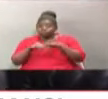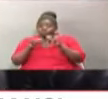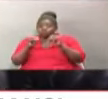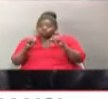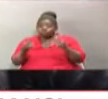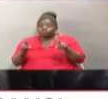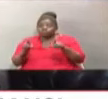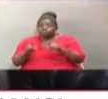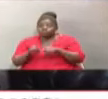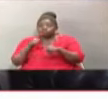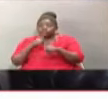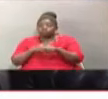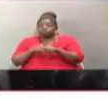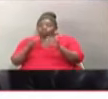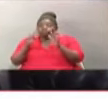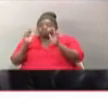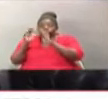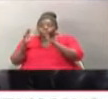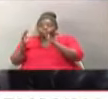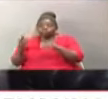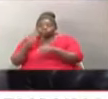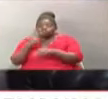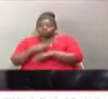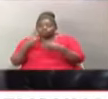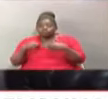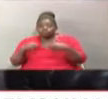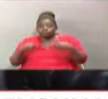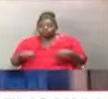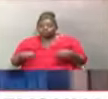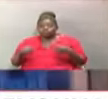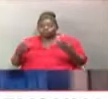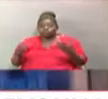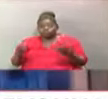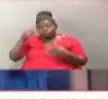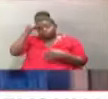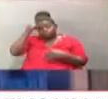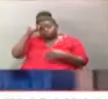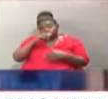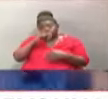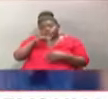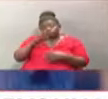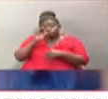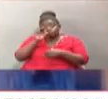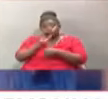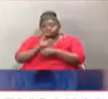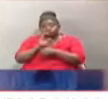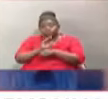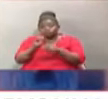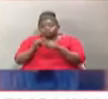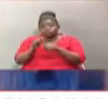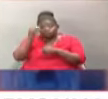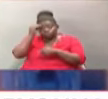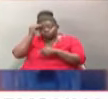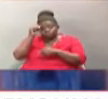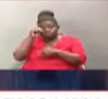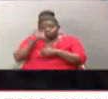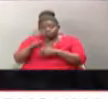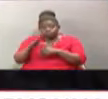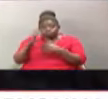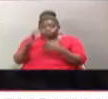tuba tusanyuka mu nnaku olwa Christmas, tusanyuke n'amagezi. Abyogeredde ku kkanisa ye bw'abadde awo obubaka bwa